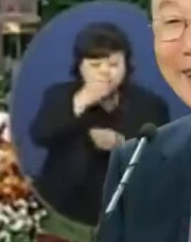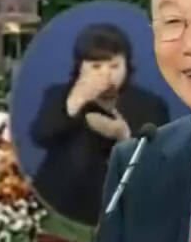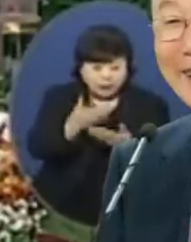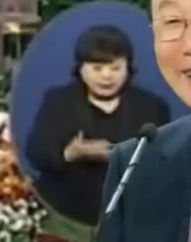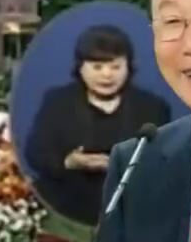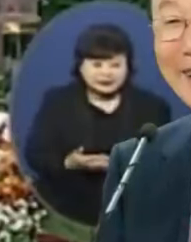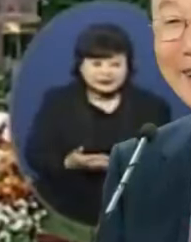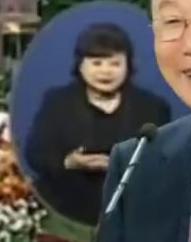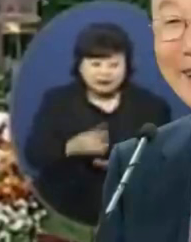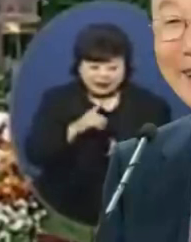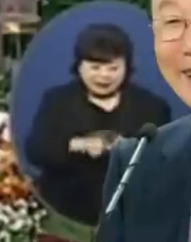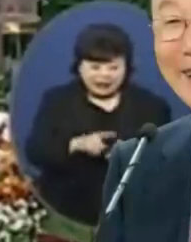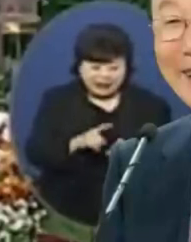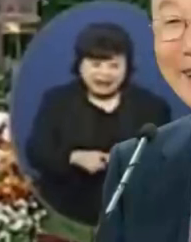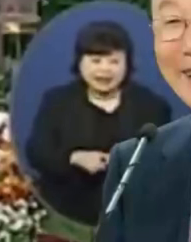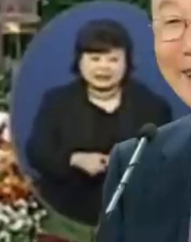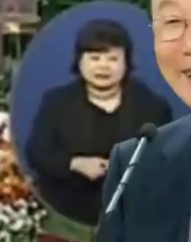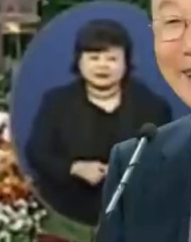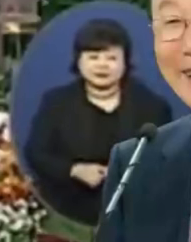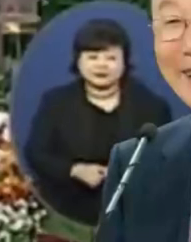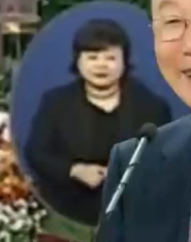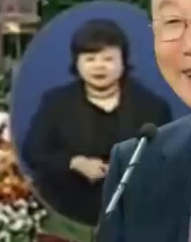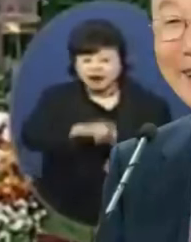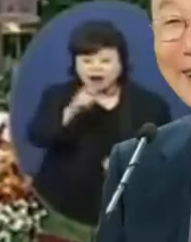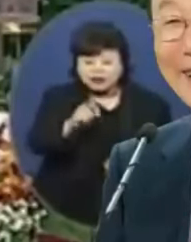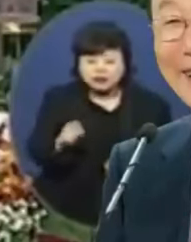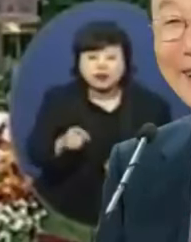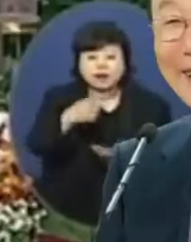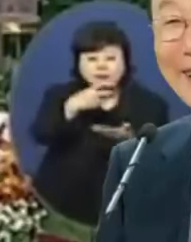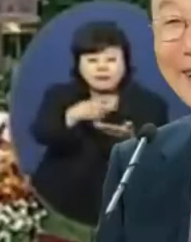받는 도리를 기록한